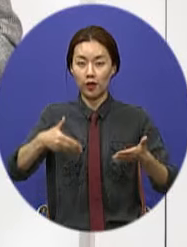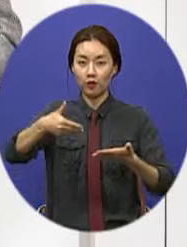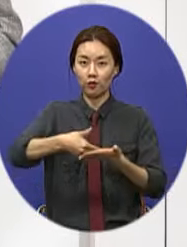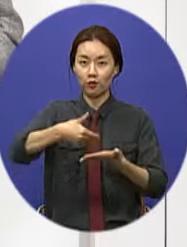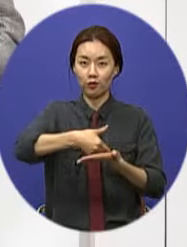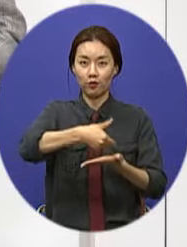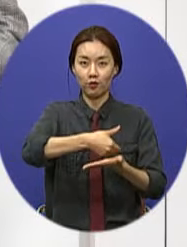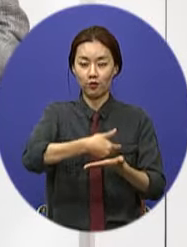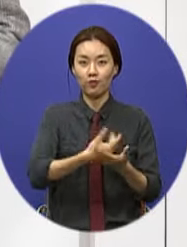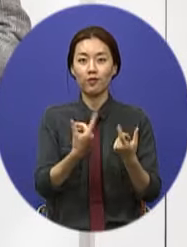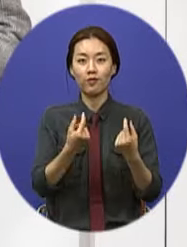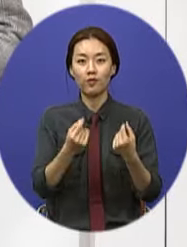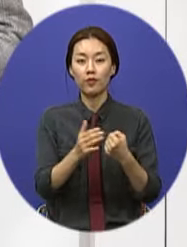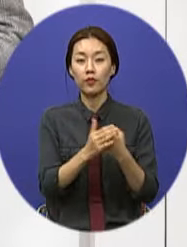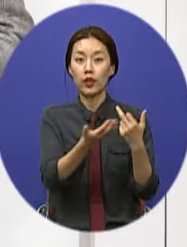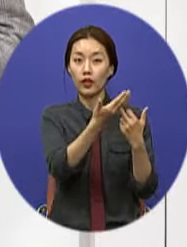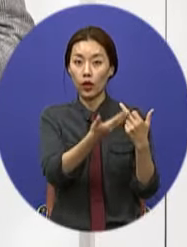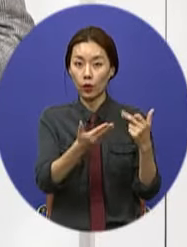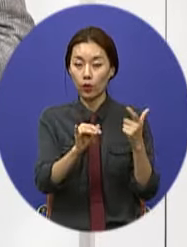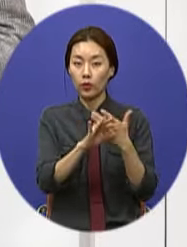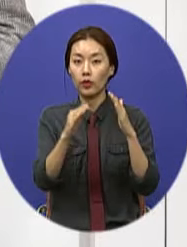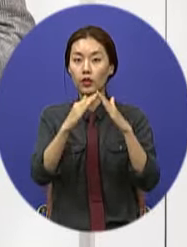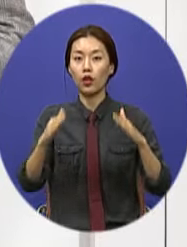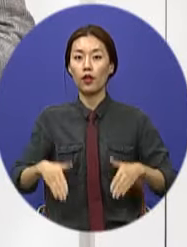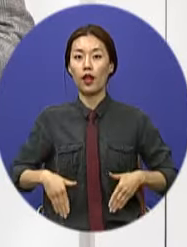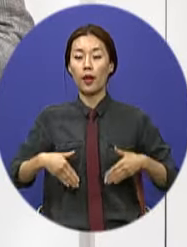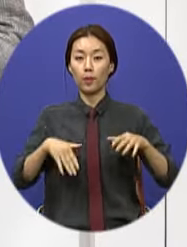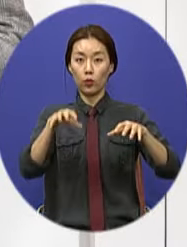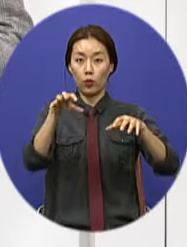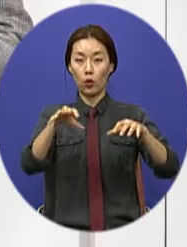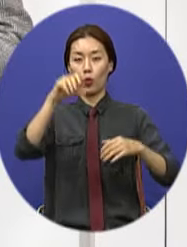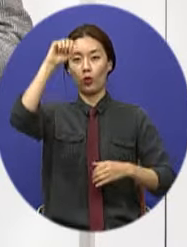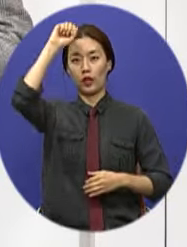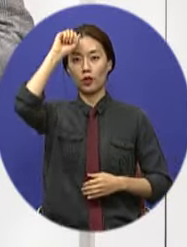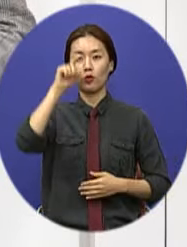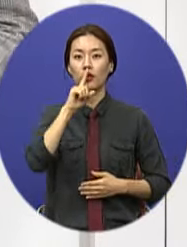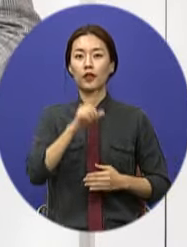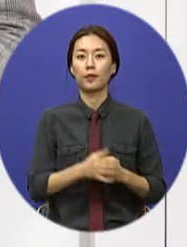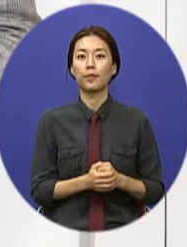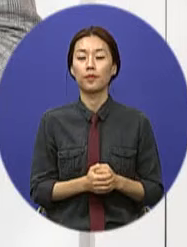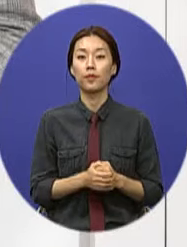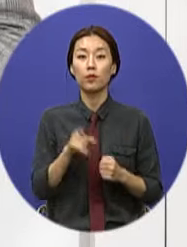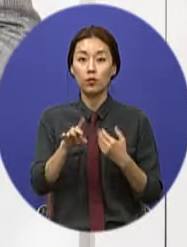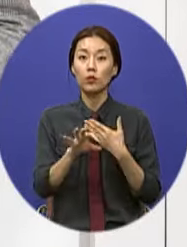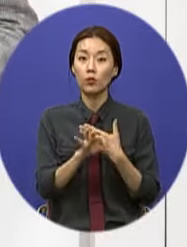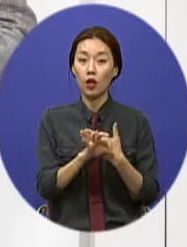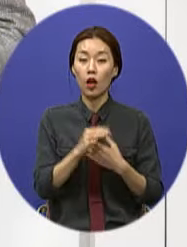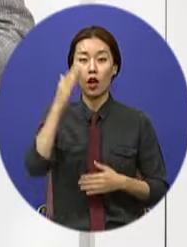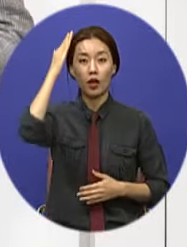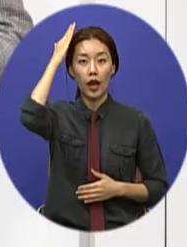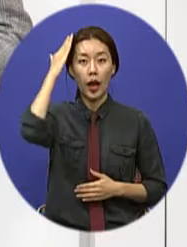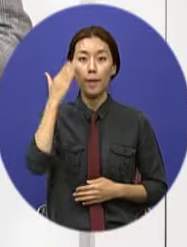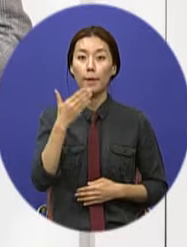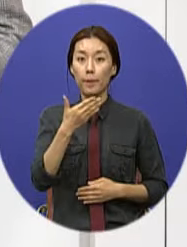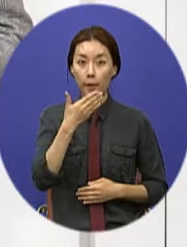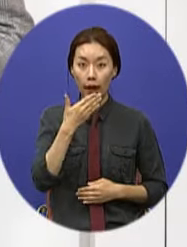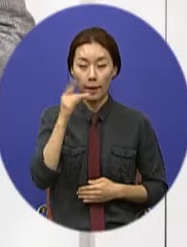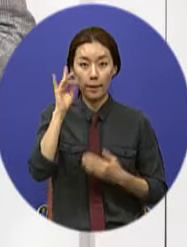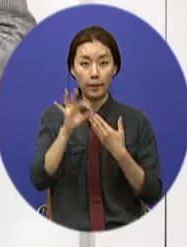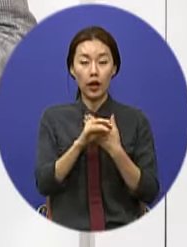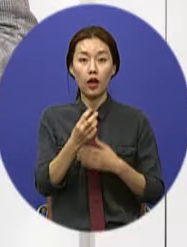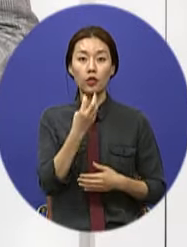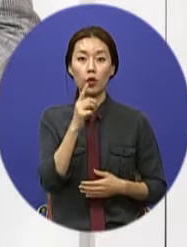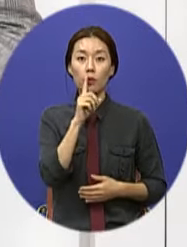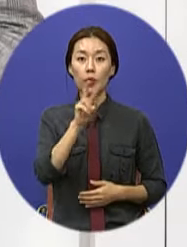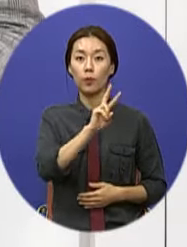밥을 나타내는 강원도나 전남 지역의 사투리라고 합니다. 네. 그렇다면 과연 이 깜밥을